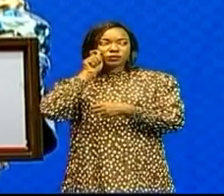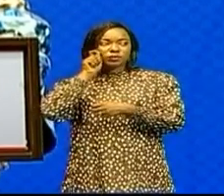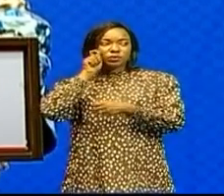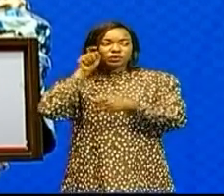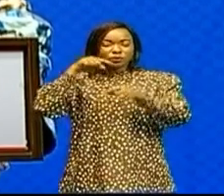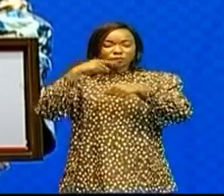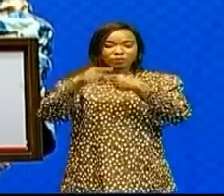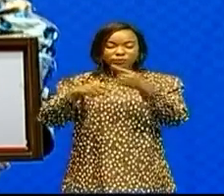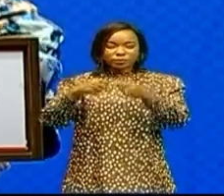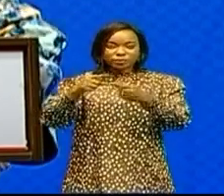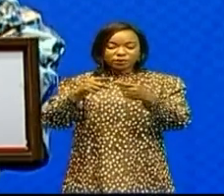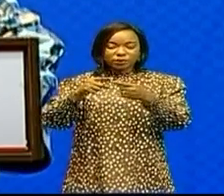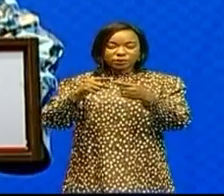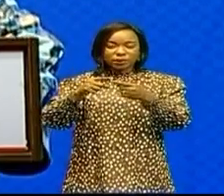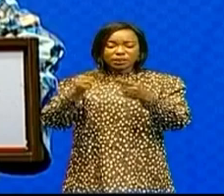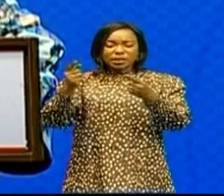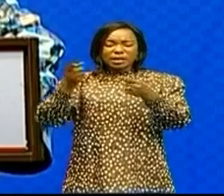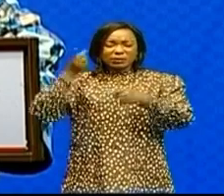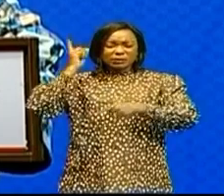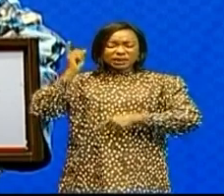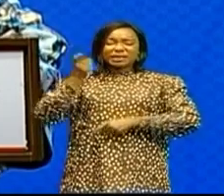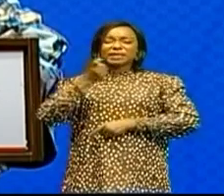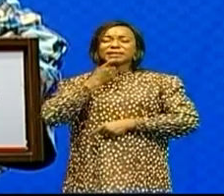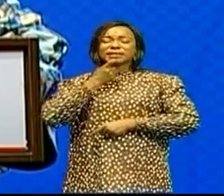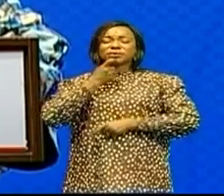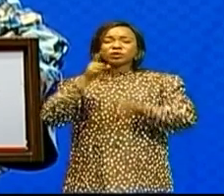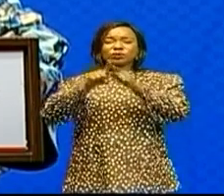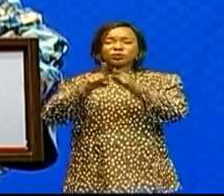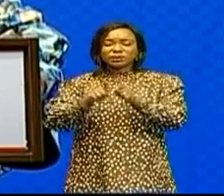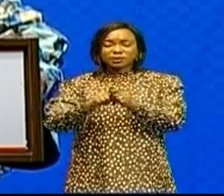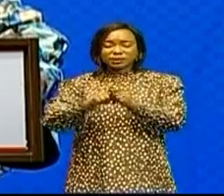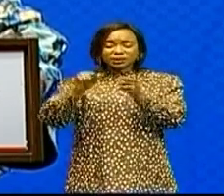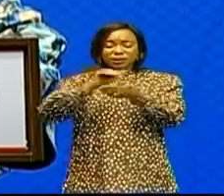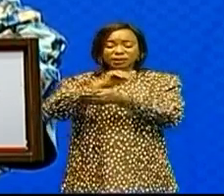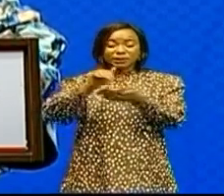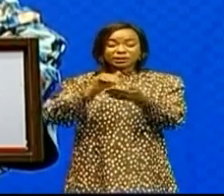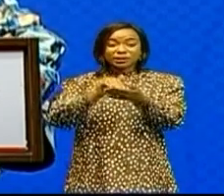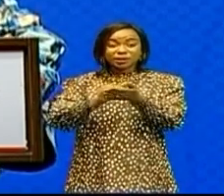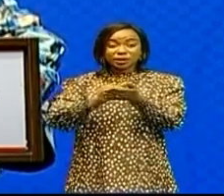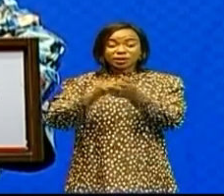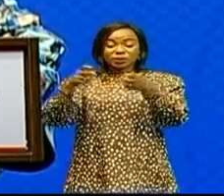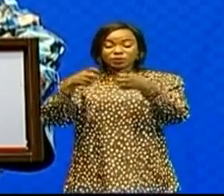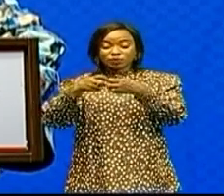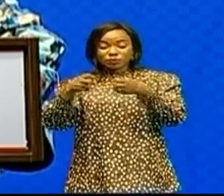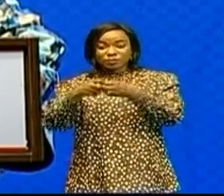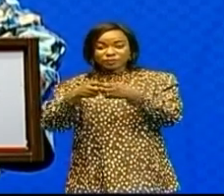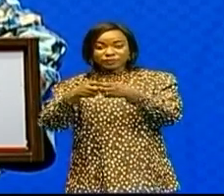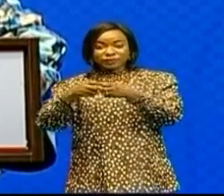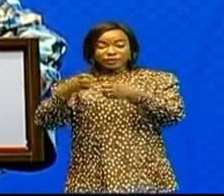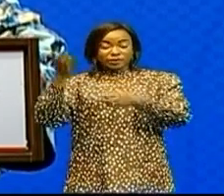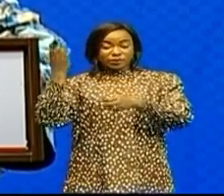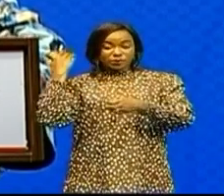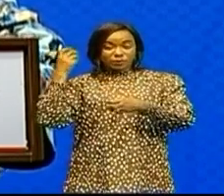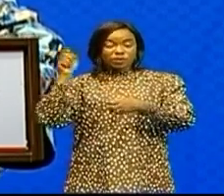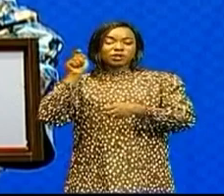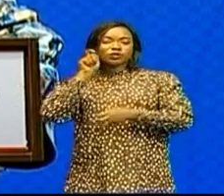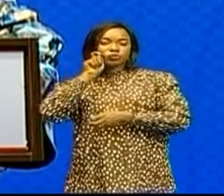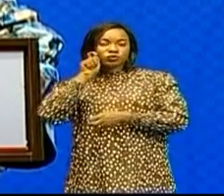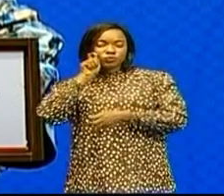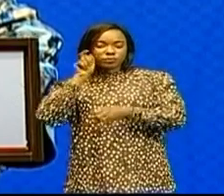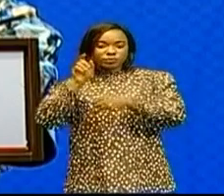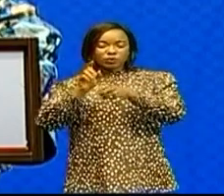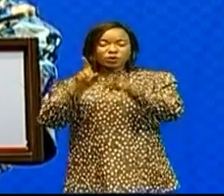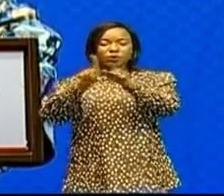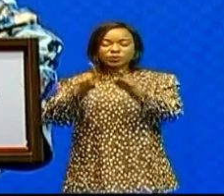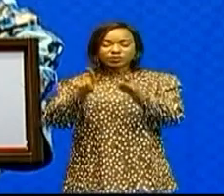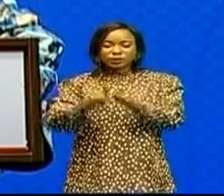Partant de l'aperçu historique et de l'état technique de la centrale hydroélectrique de la Tchopo, le ministre